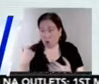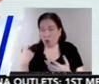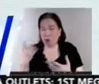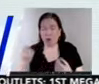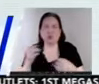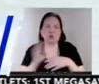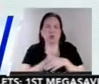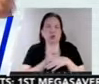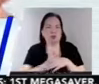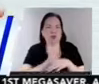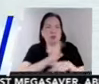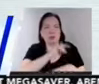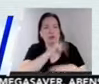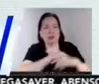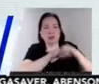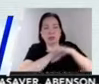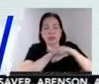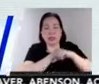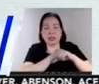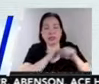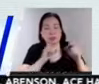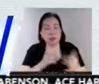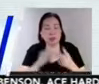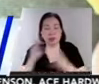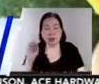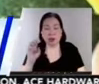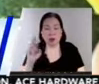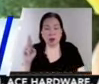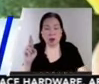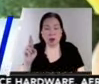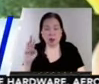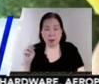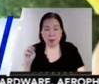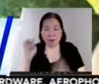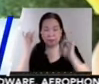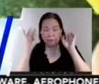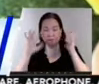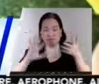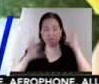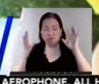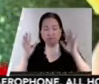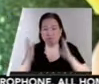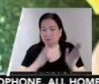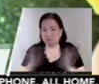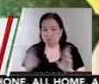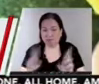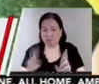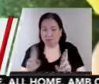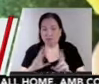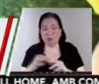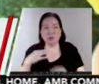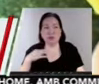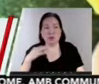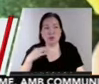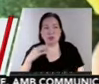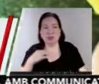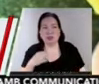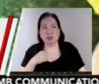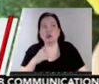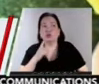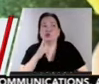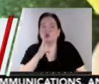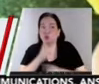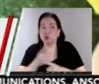ang disaster preparedness and volunteerism. Yeah, alam mo talagang tuwing may nangyayari sa